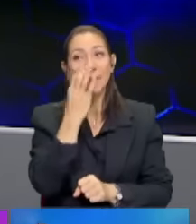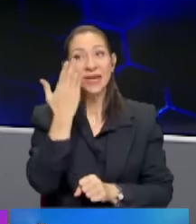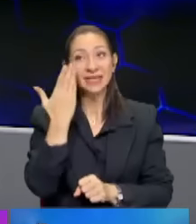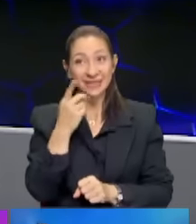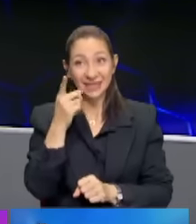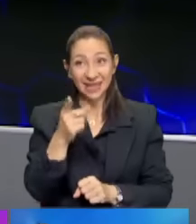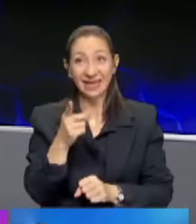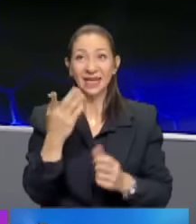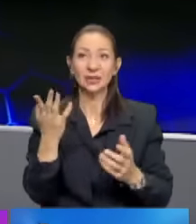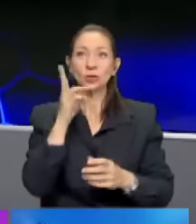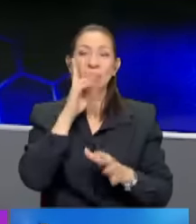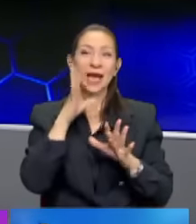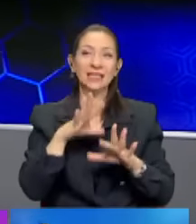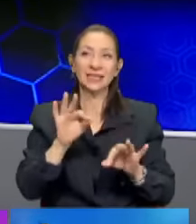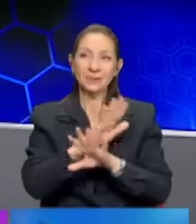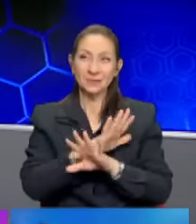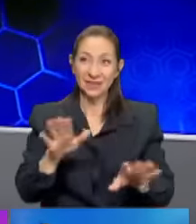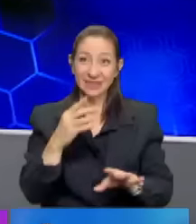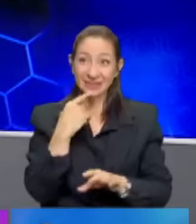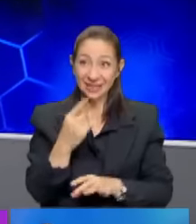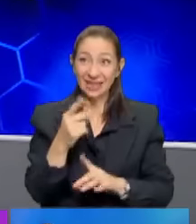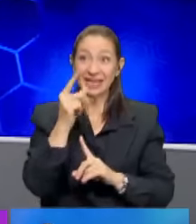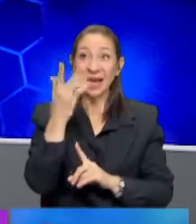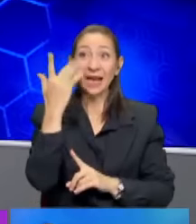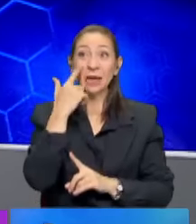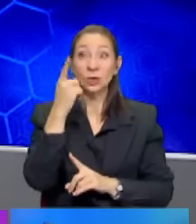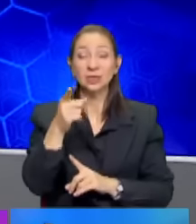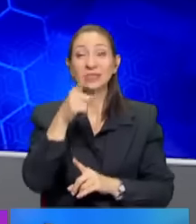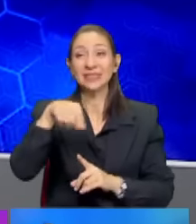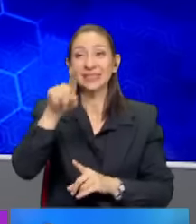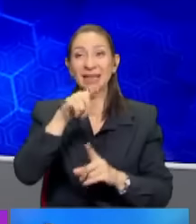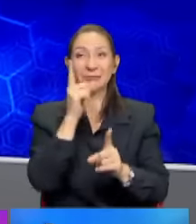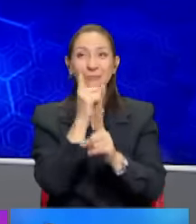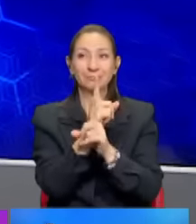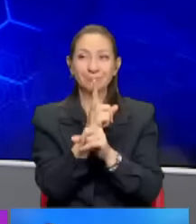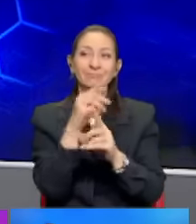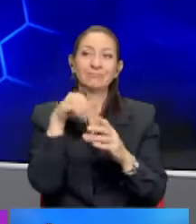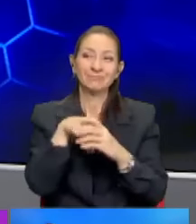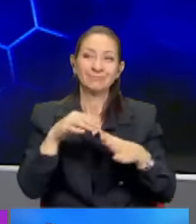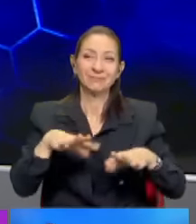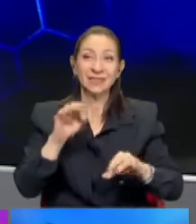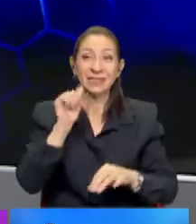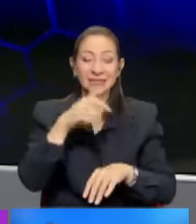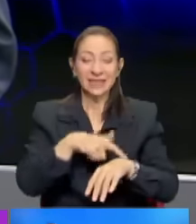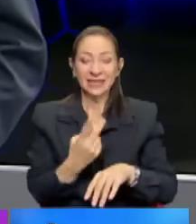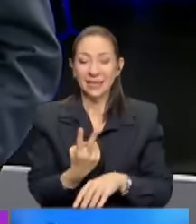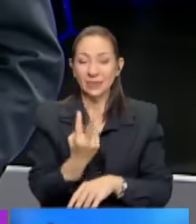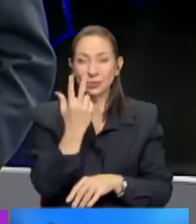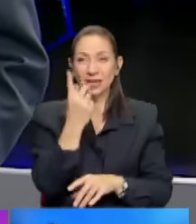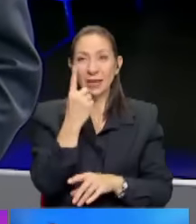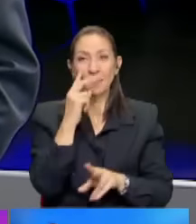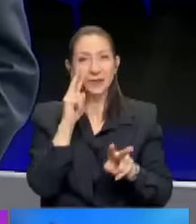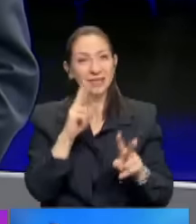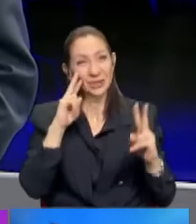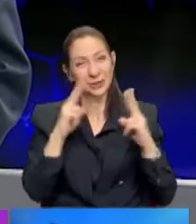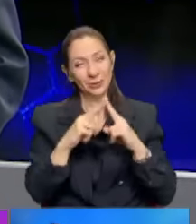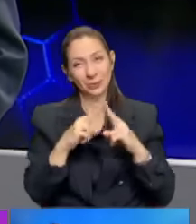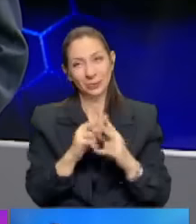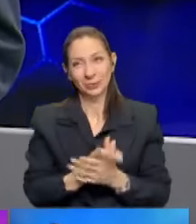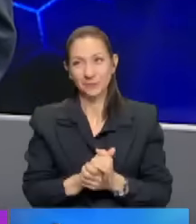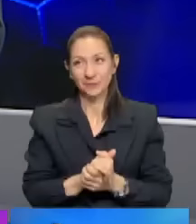izlerken artık son hazırlıklarını da tamamladı dedik İlker Karagöz sizlerin karşısına geçmek için hazır Yarın saat 7.30'da ilk bakışta görüşmek